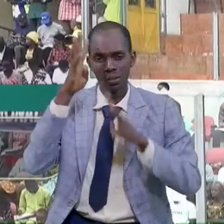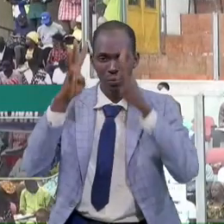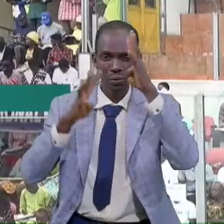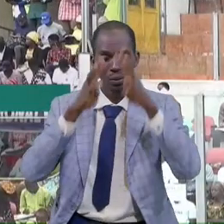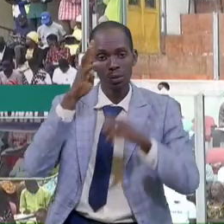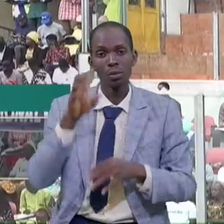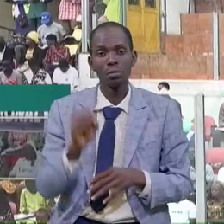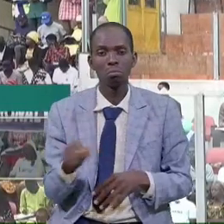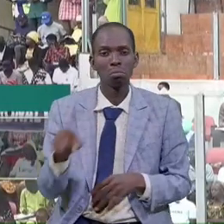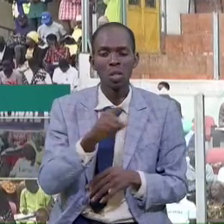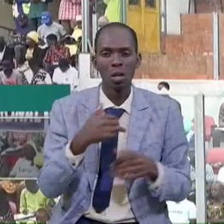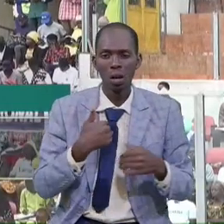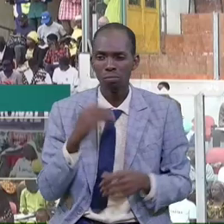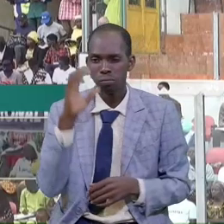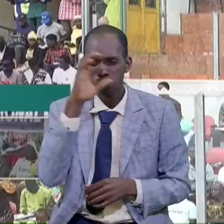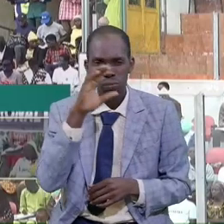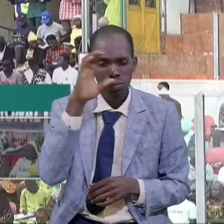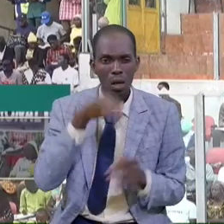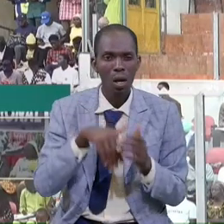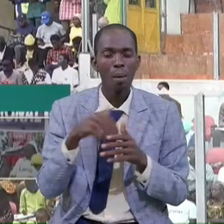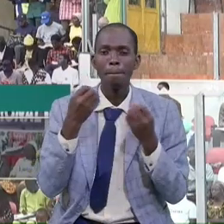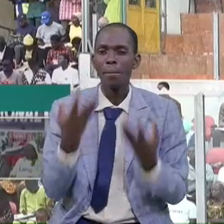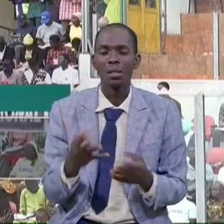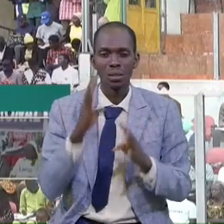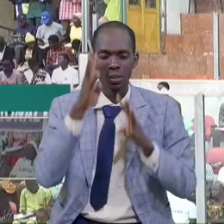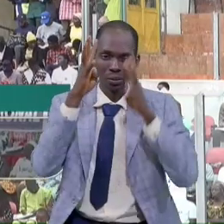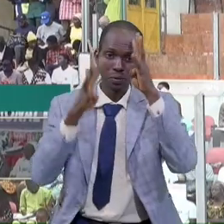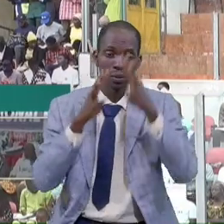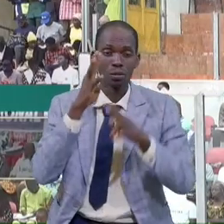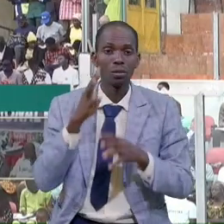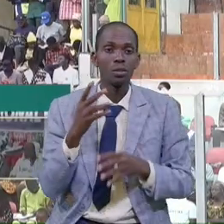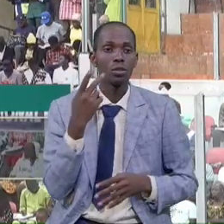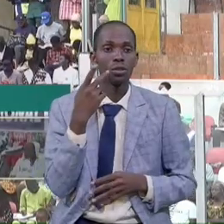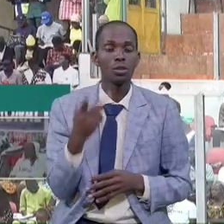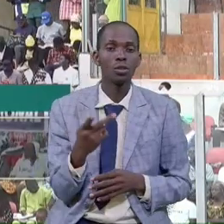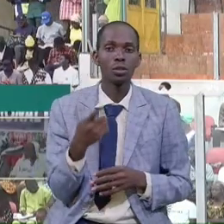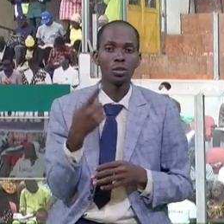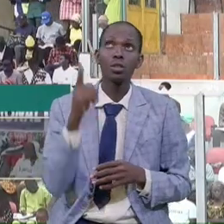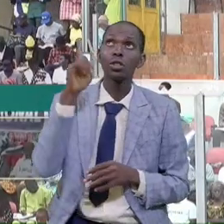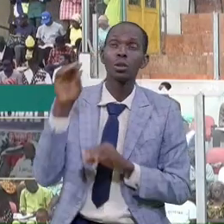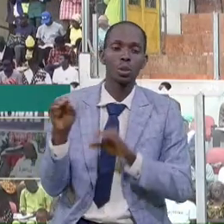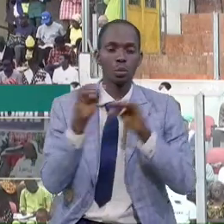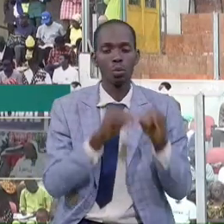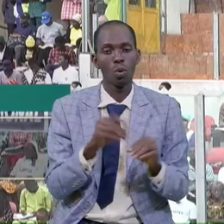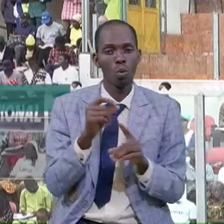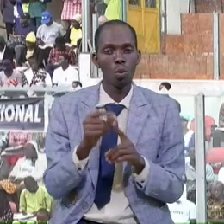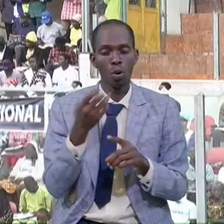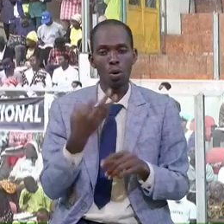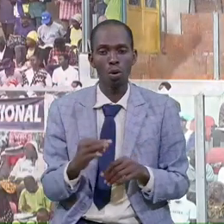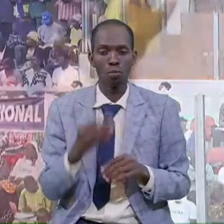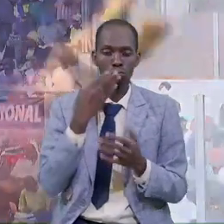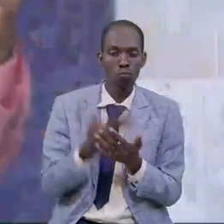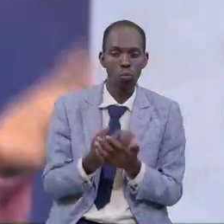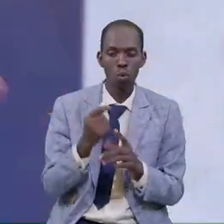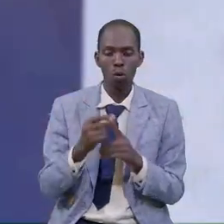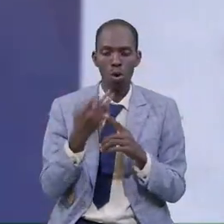Ils ont cherché beaucoup de détours. Il a mis un monde de bien, un monde de puissance, un